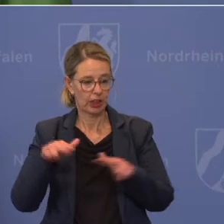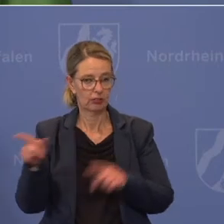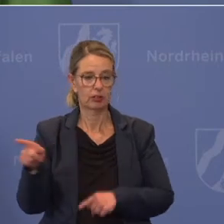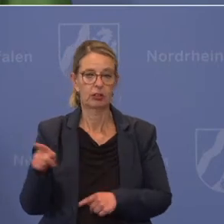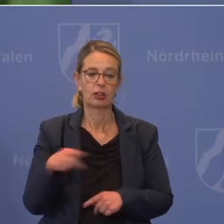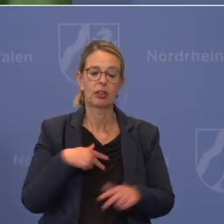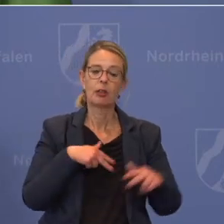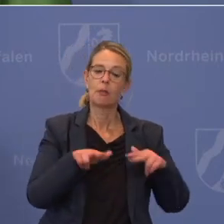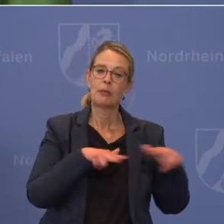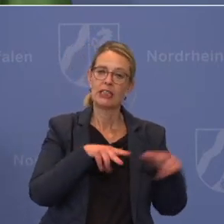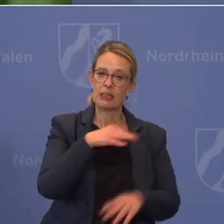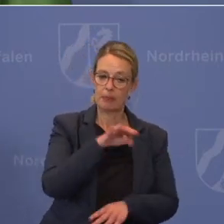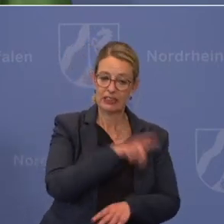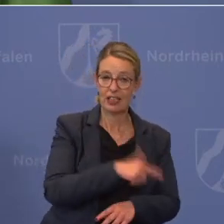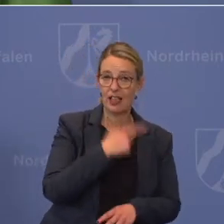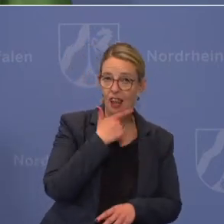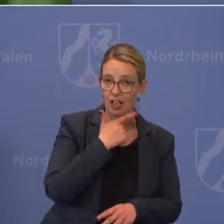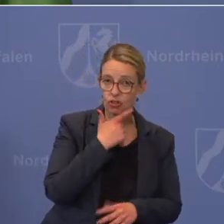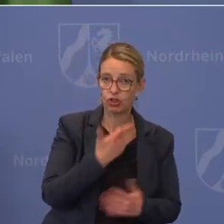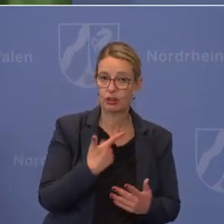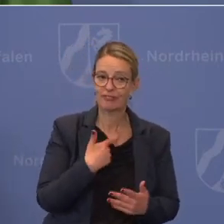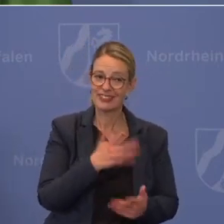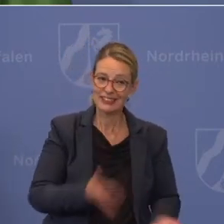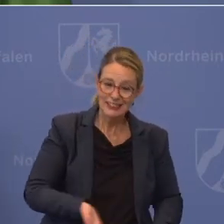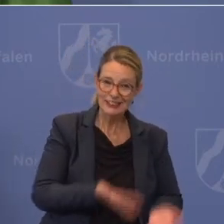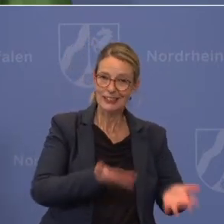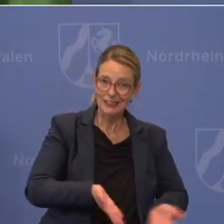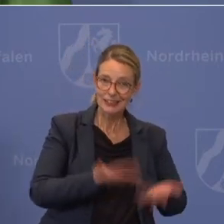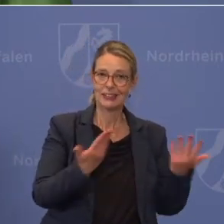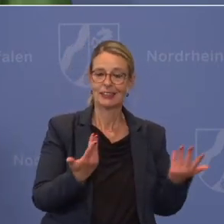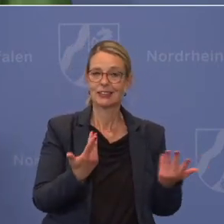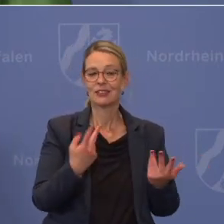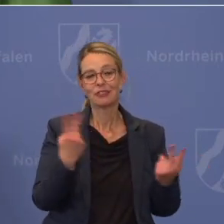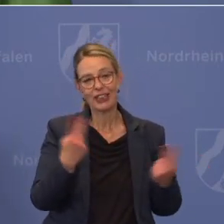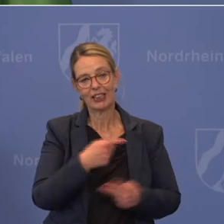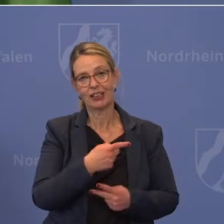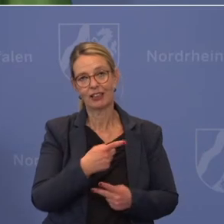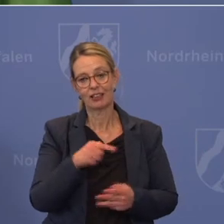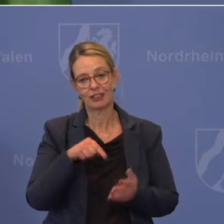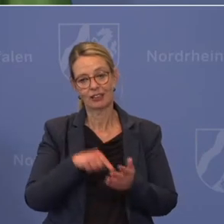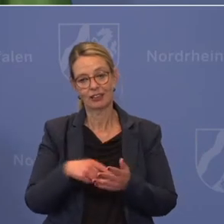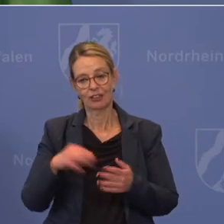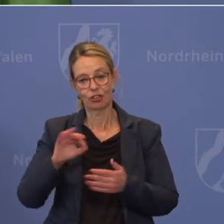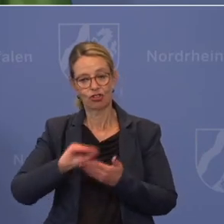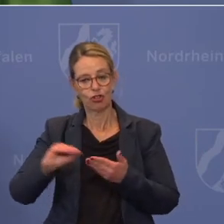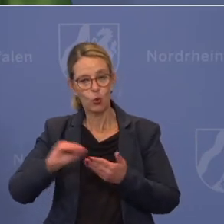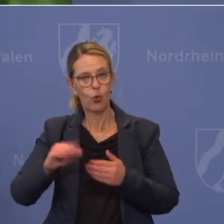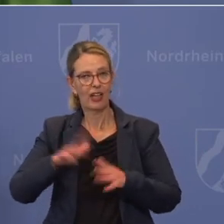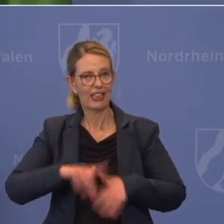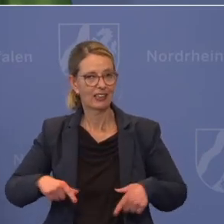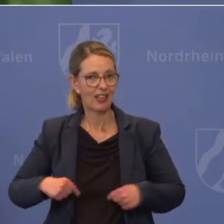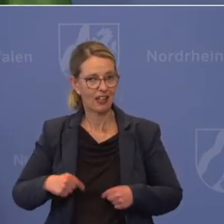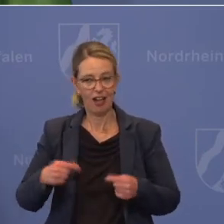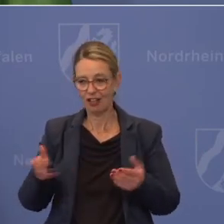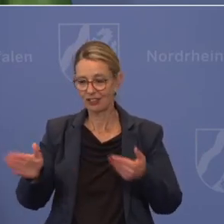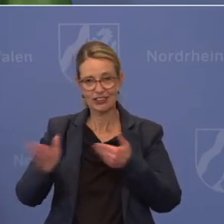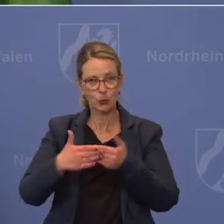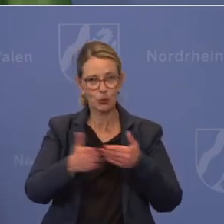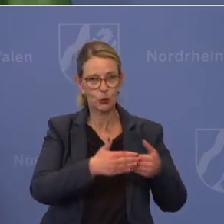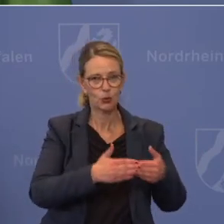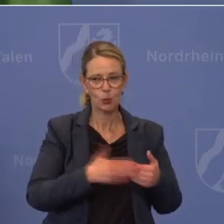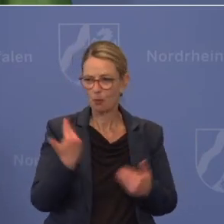Ministerpräsident Armin Laschet und ich haben ihn angestoßen, um die besonderen Lasten durch die Schließung von Schulen und Kitas